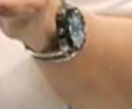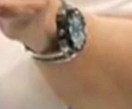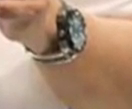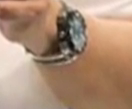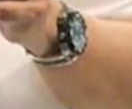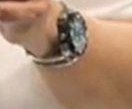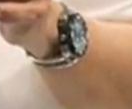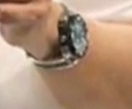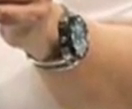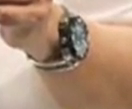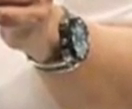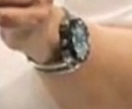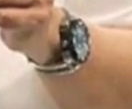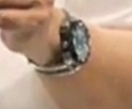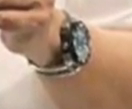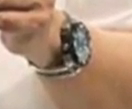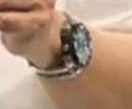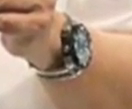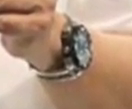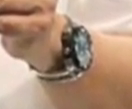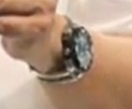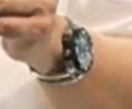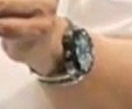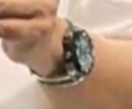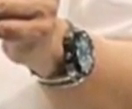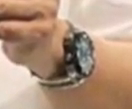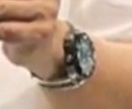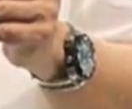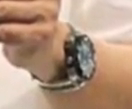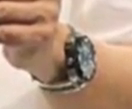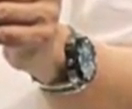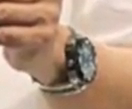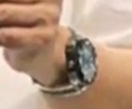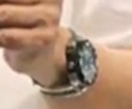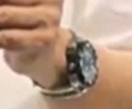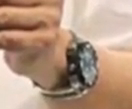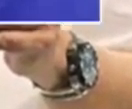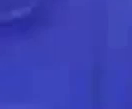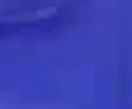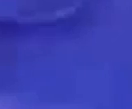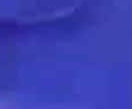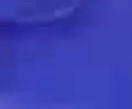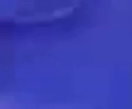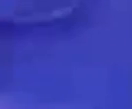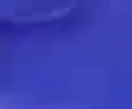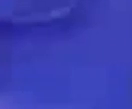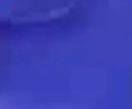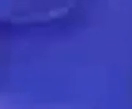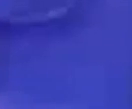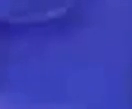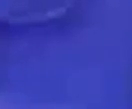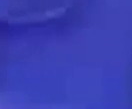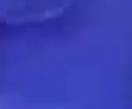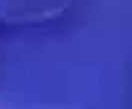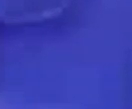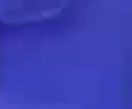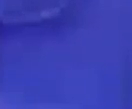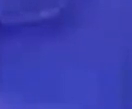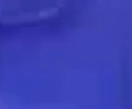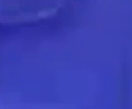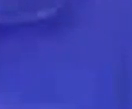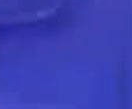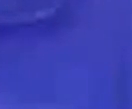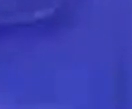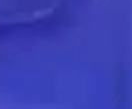kursong Bachelor of Arts, Major in History and Political Science sa De La Salle University at Master's Degree in Public Administration